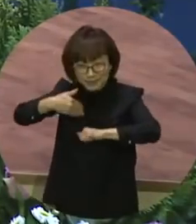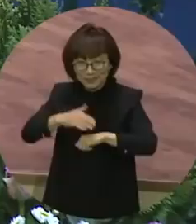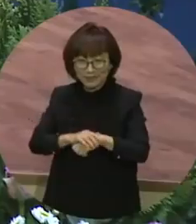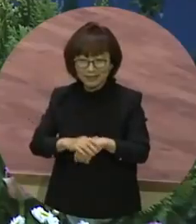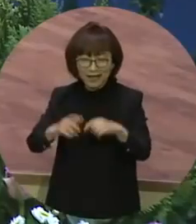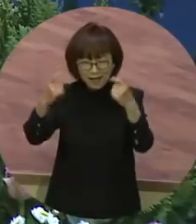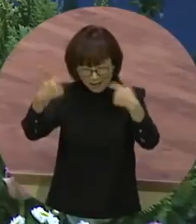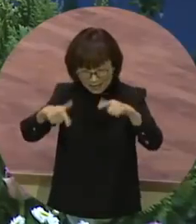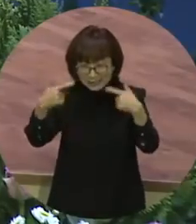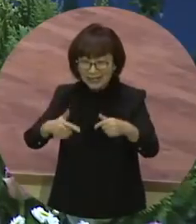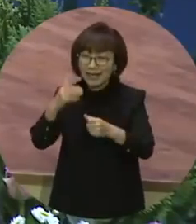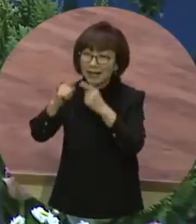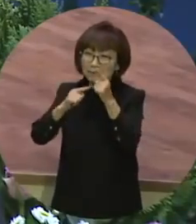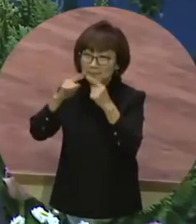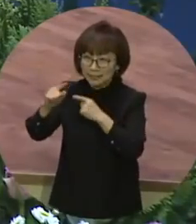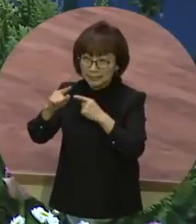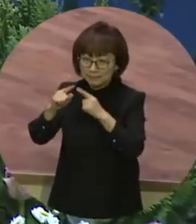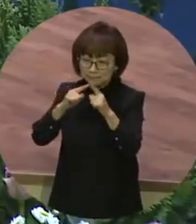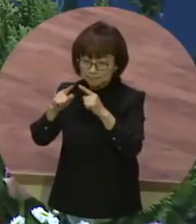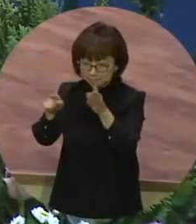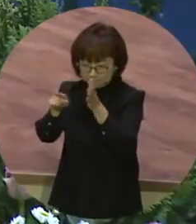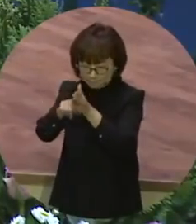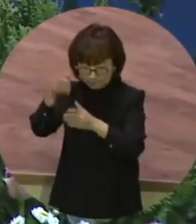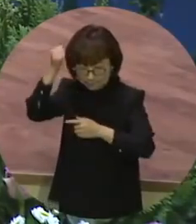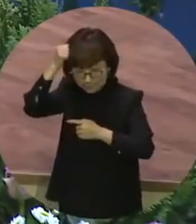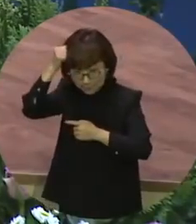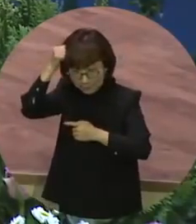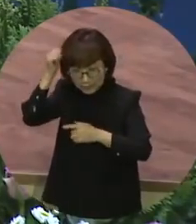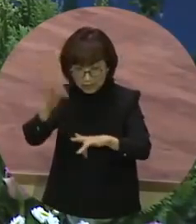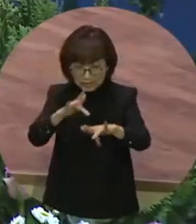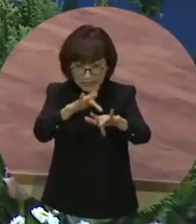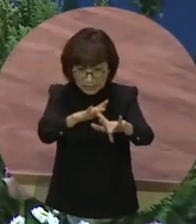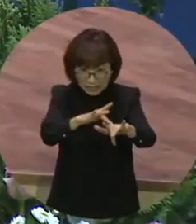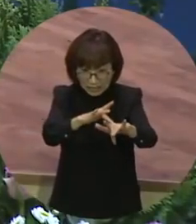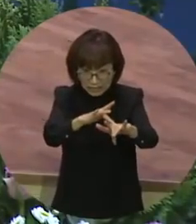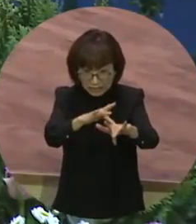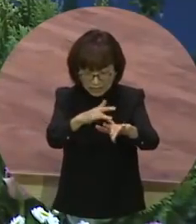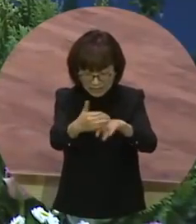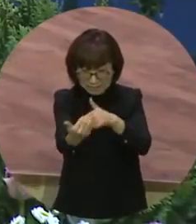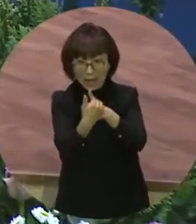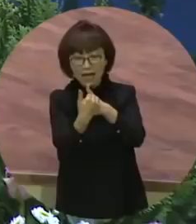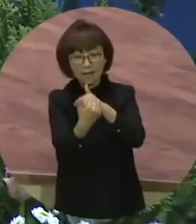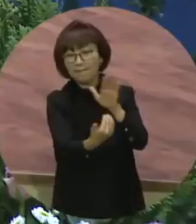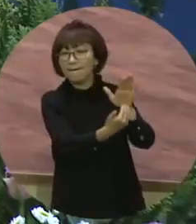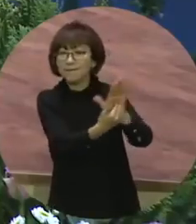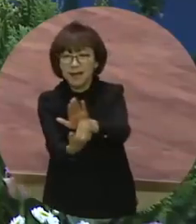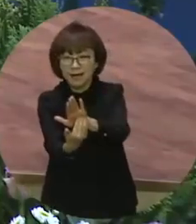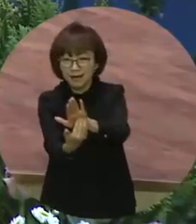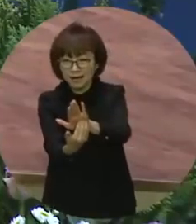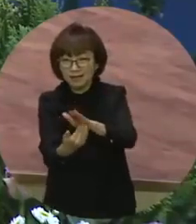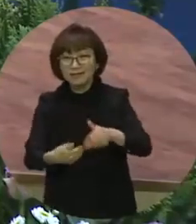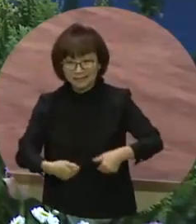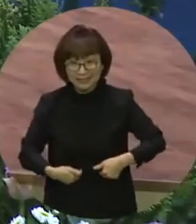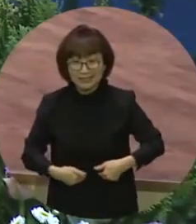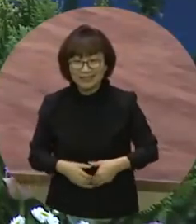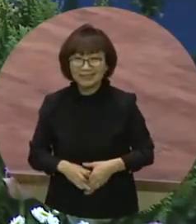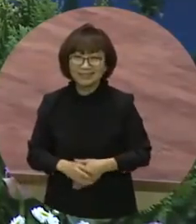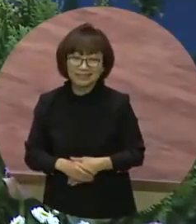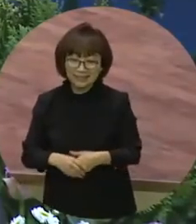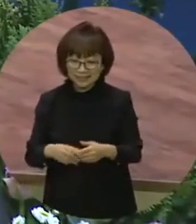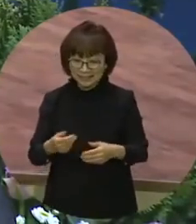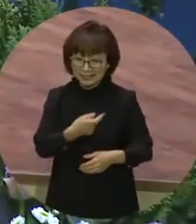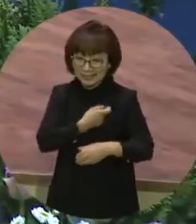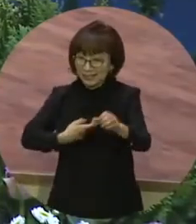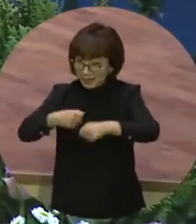붙잡아요. 당하기 전에 미리 예방할 수 있는 그런 삶을 살아야 돼요. 사도행전 1장 1절, 3절,